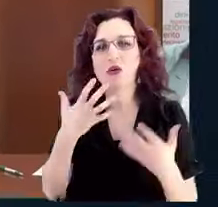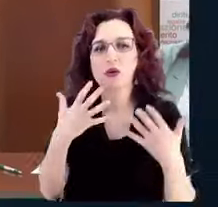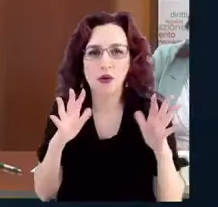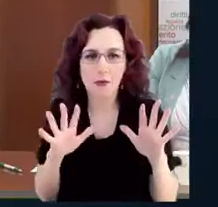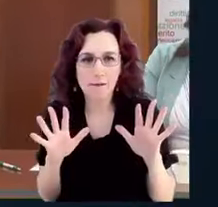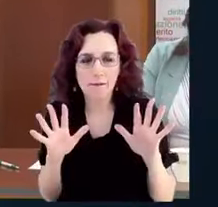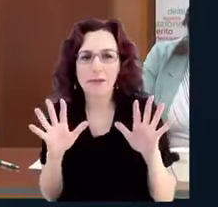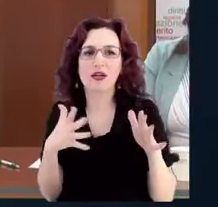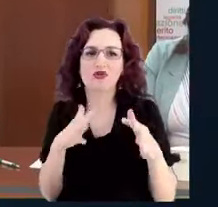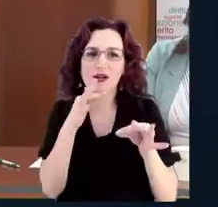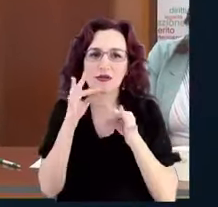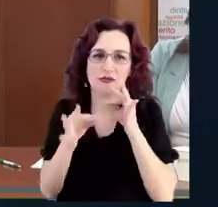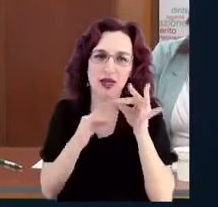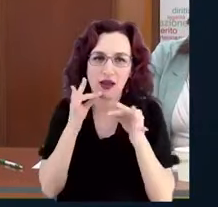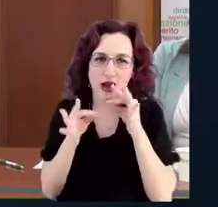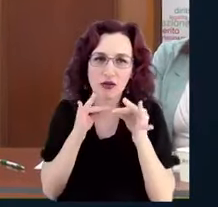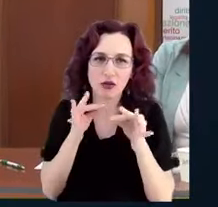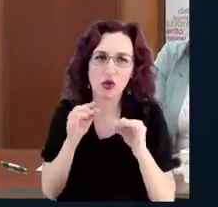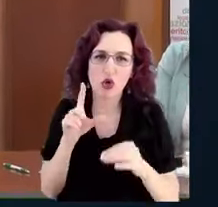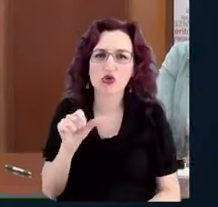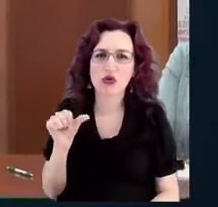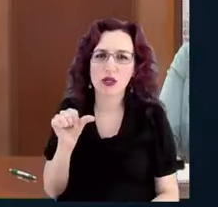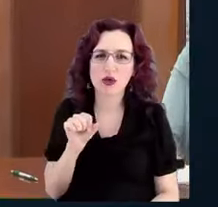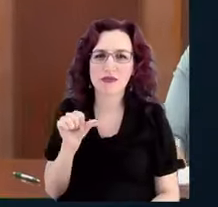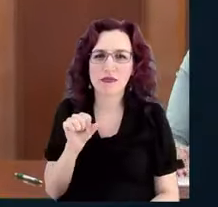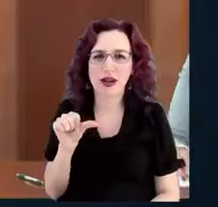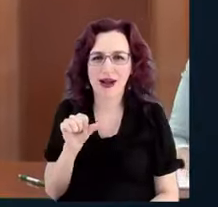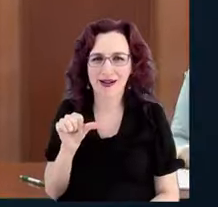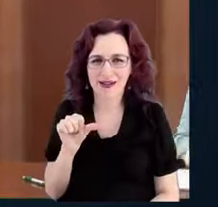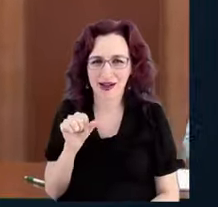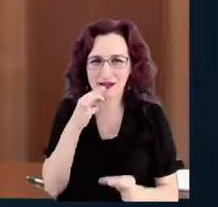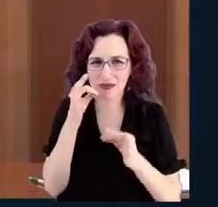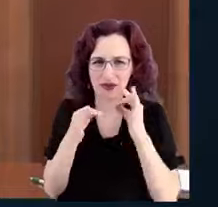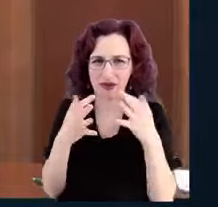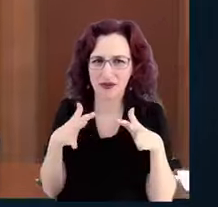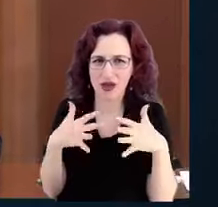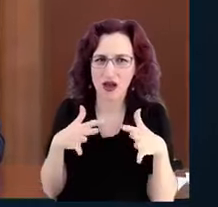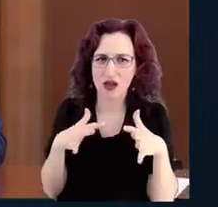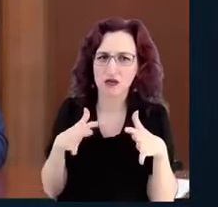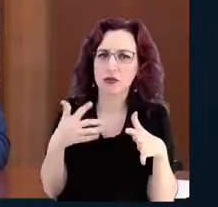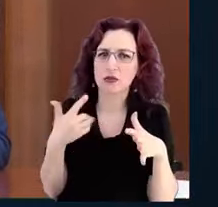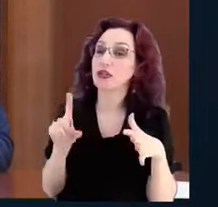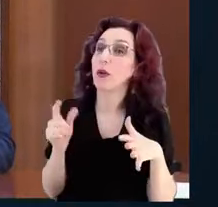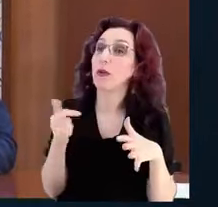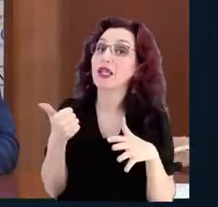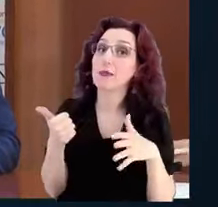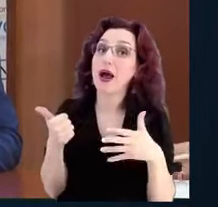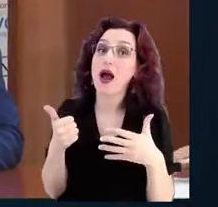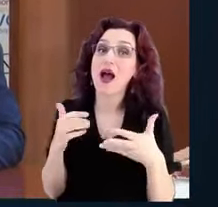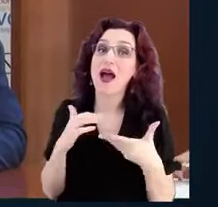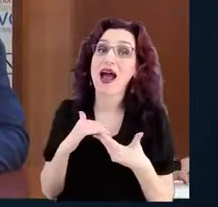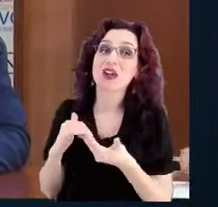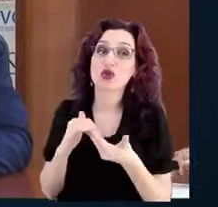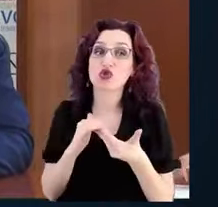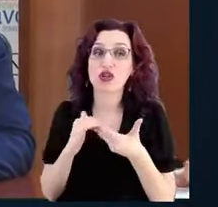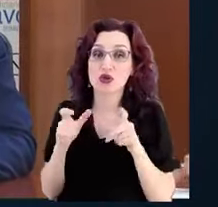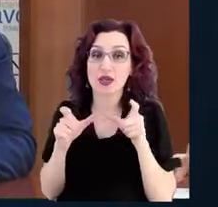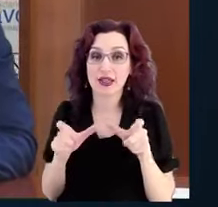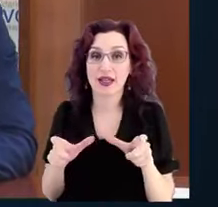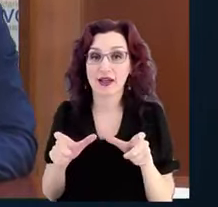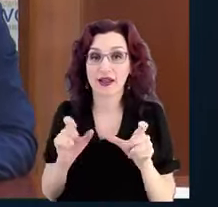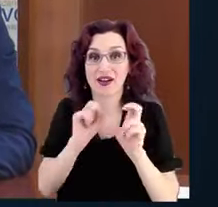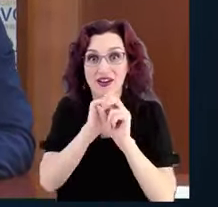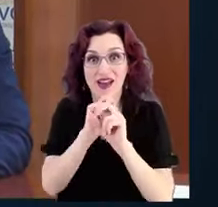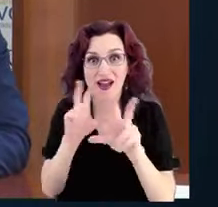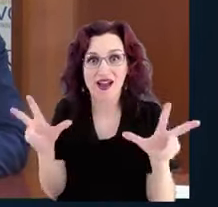della fipe che è stata la prima organizzazione di categoria a lanciare questo grido d'allarme quindi le